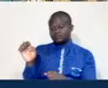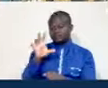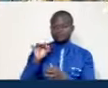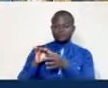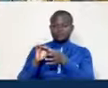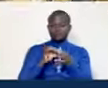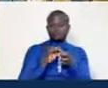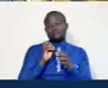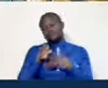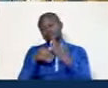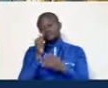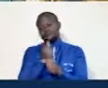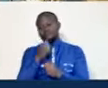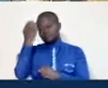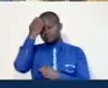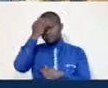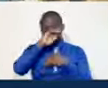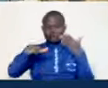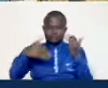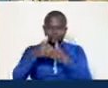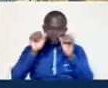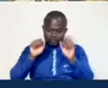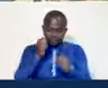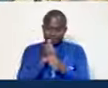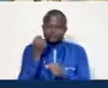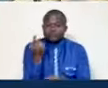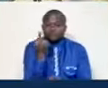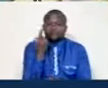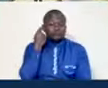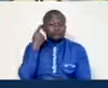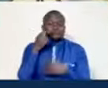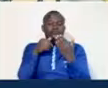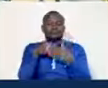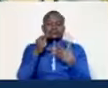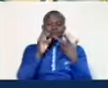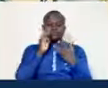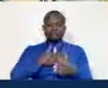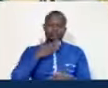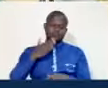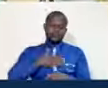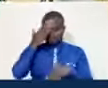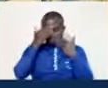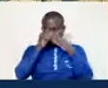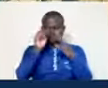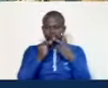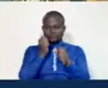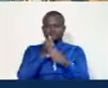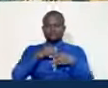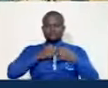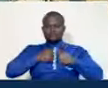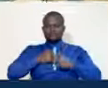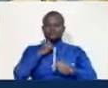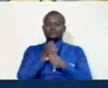ugakora Europe yose mu gakomo kamwe, ibyo bintu bizabashimisha, kuko ari ibintu byakorewe mu Rwanda bikora